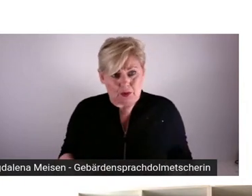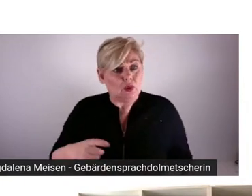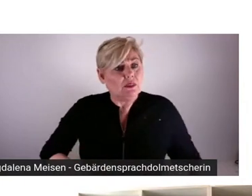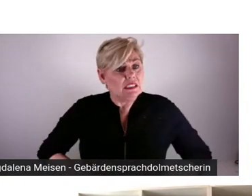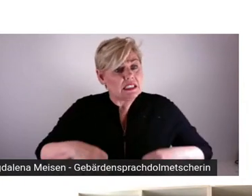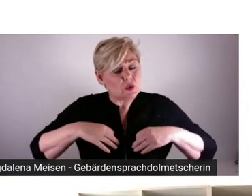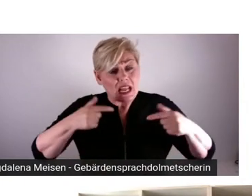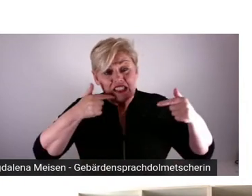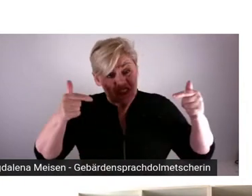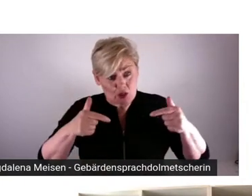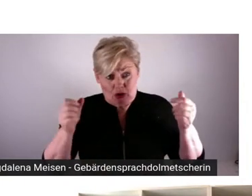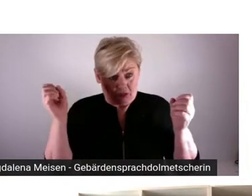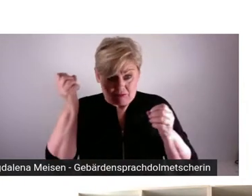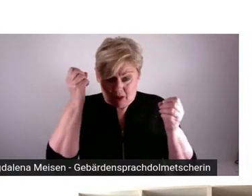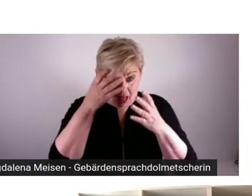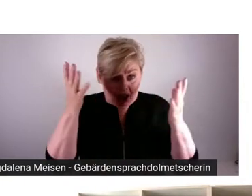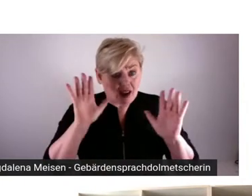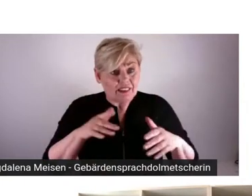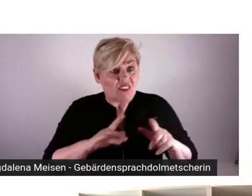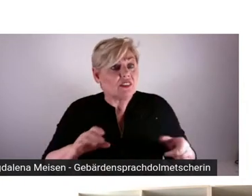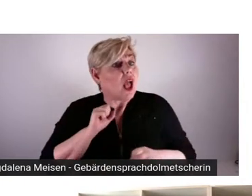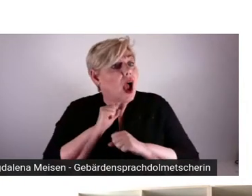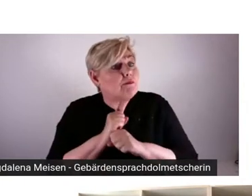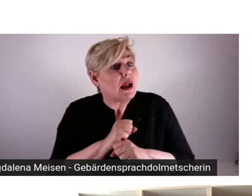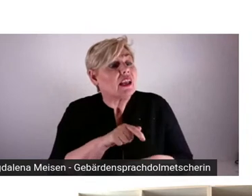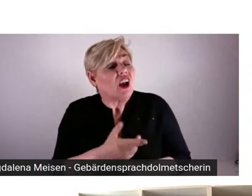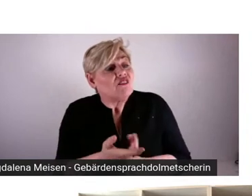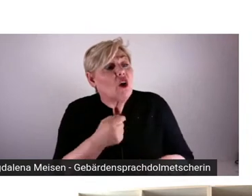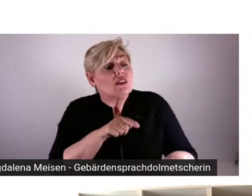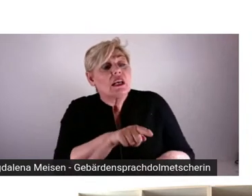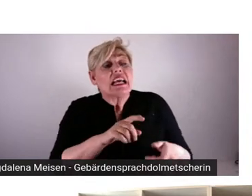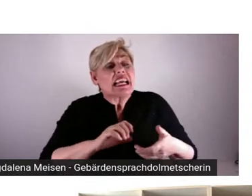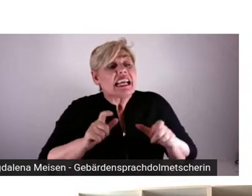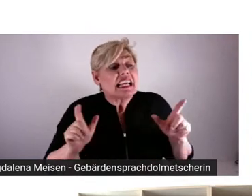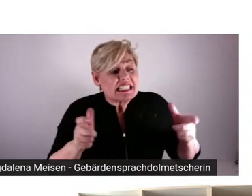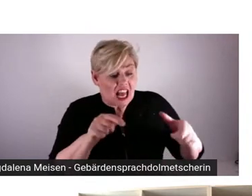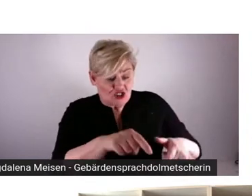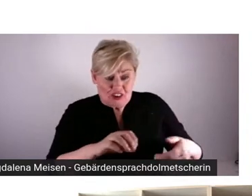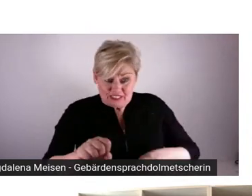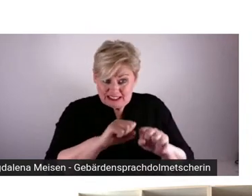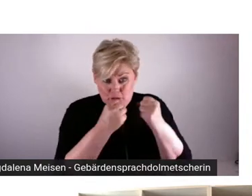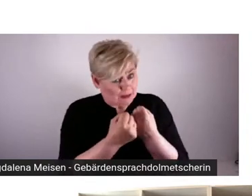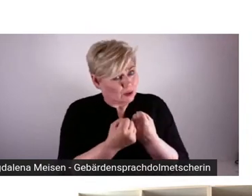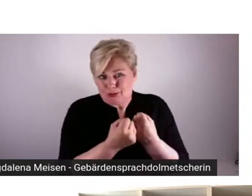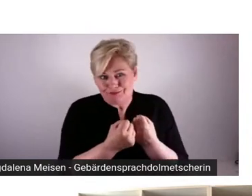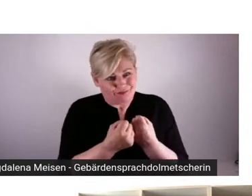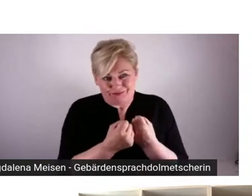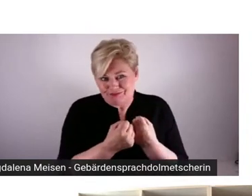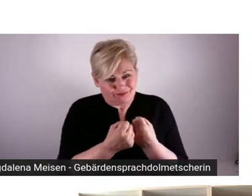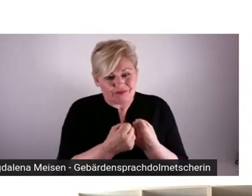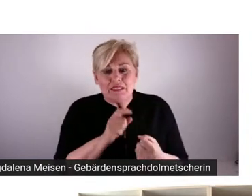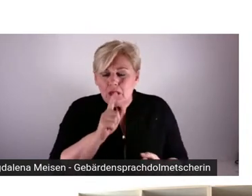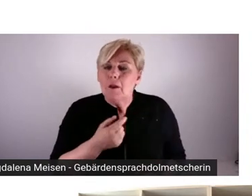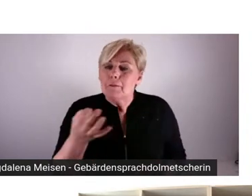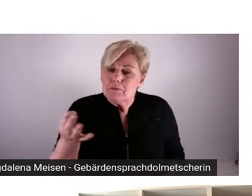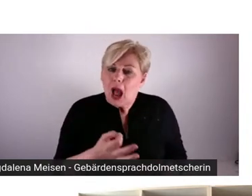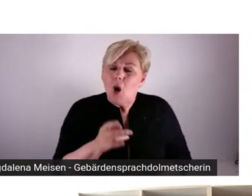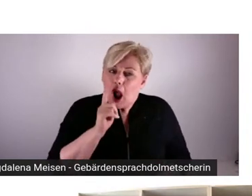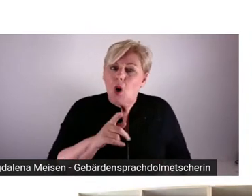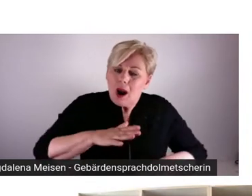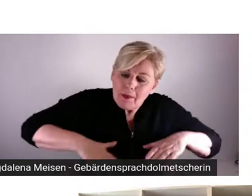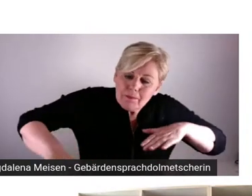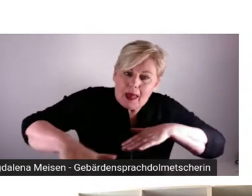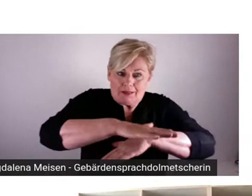Gesundheitsversorgung nicht davon abhängen von der gesellschaftlichen Situation. Wir brauchen eine Stärkung der Gesundheitsversorgung auch im ländlichen